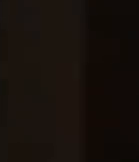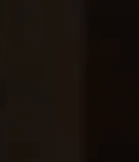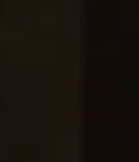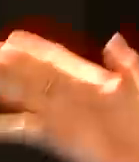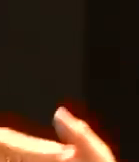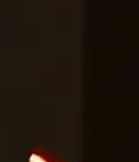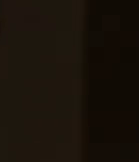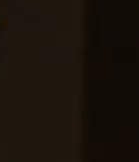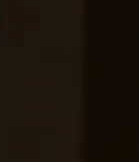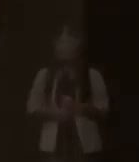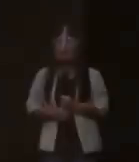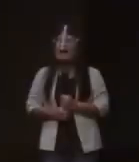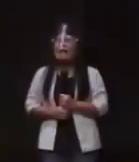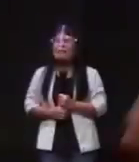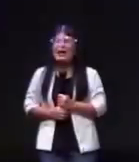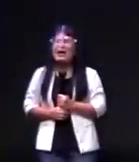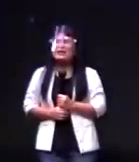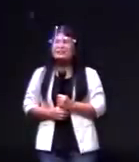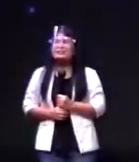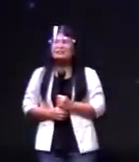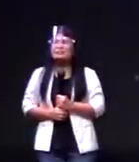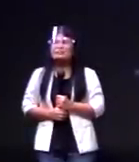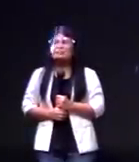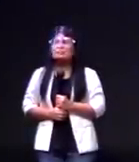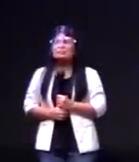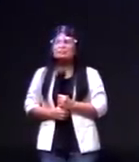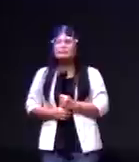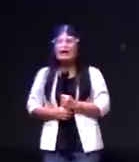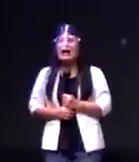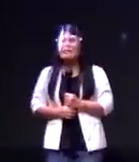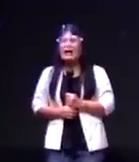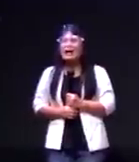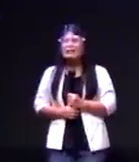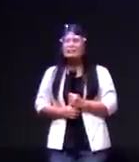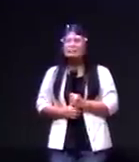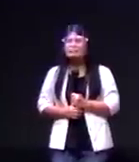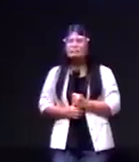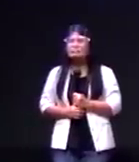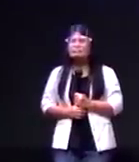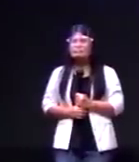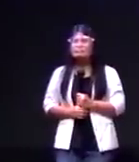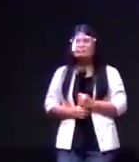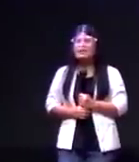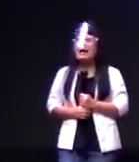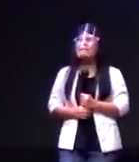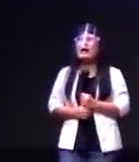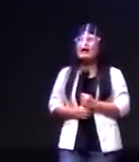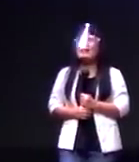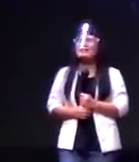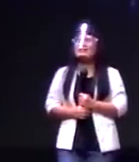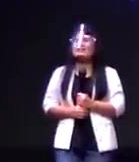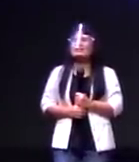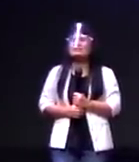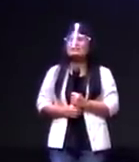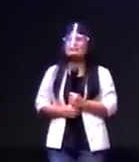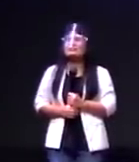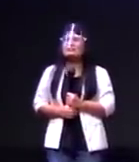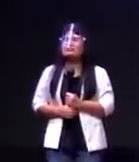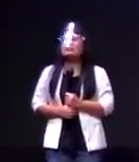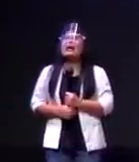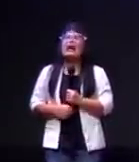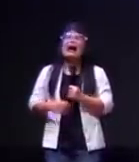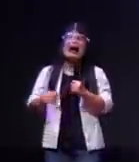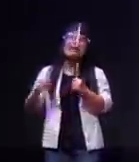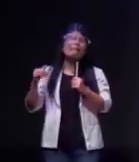Amen. Tambah diberkati, tambah berhasil, tambah sukses. Amen. Yang percaya